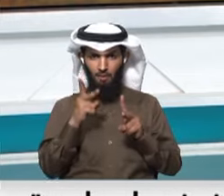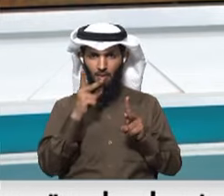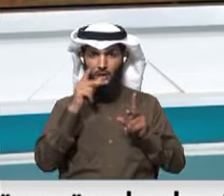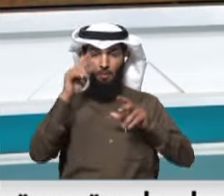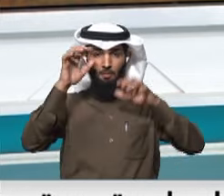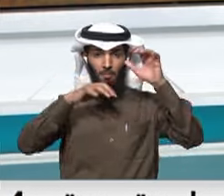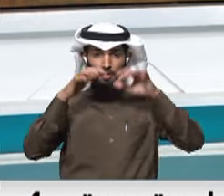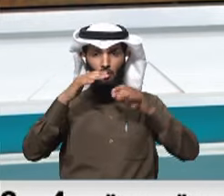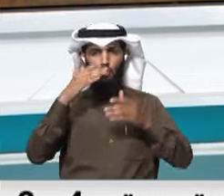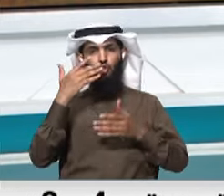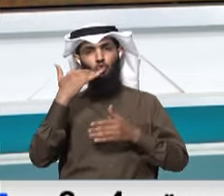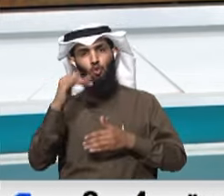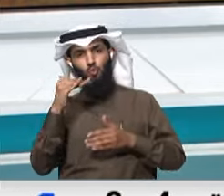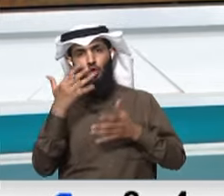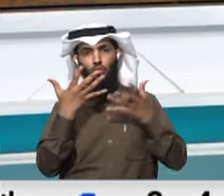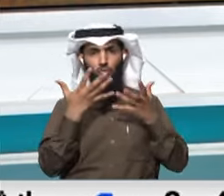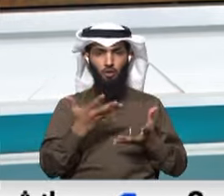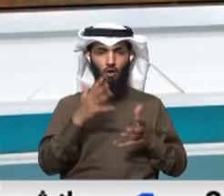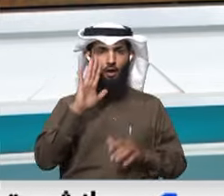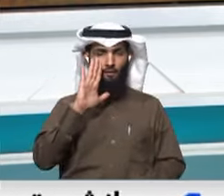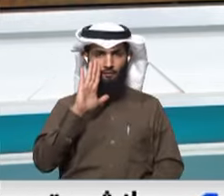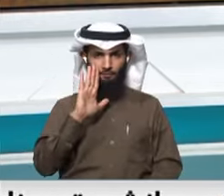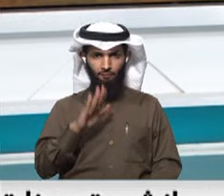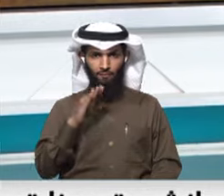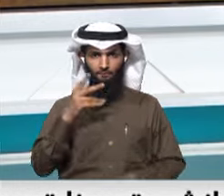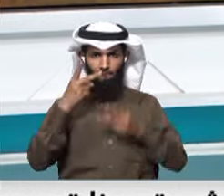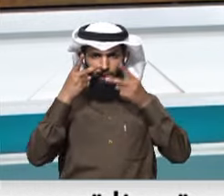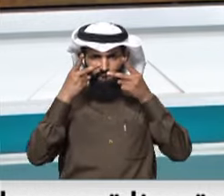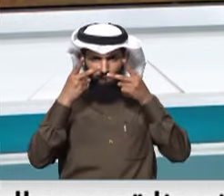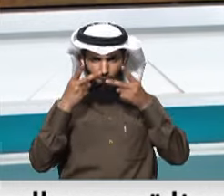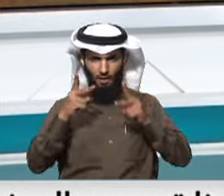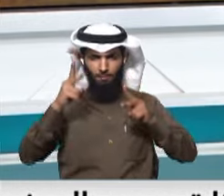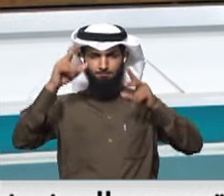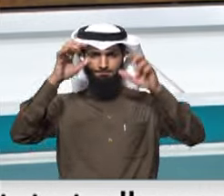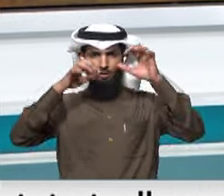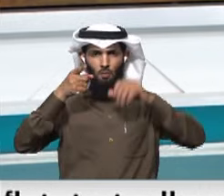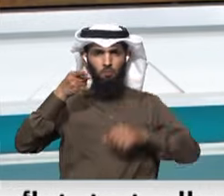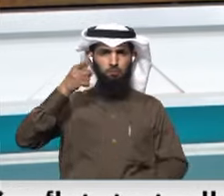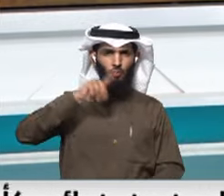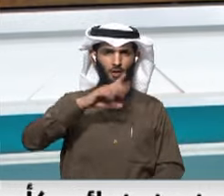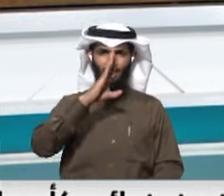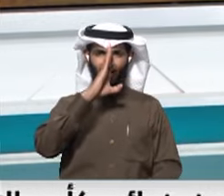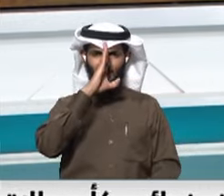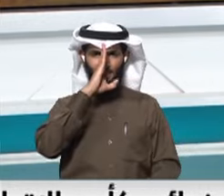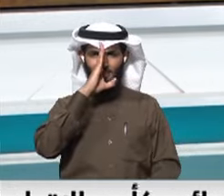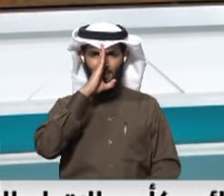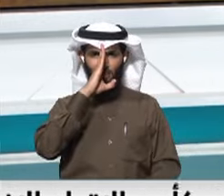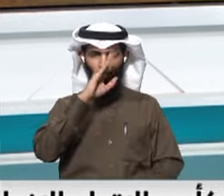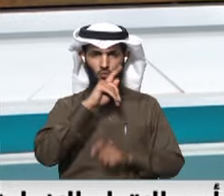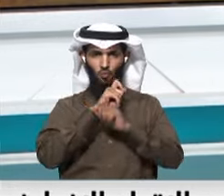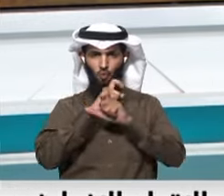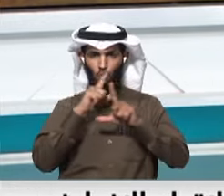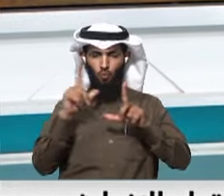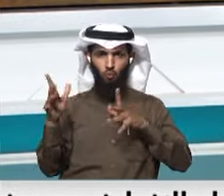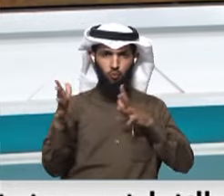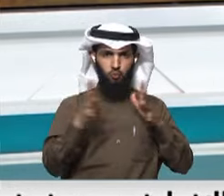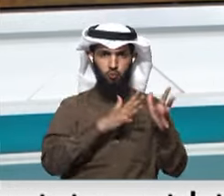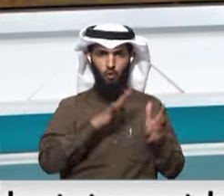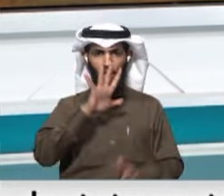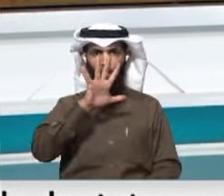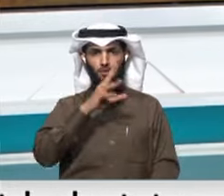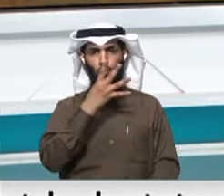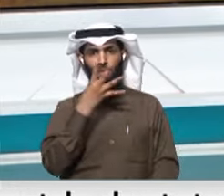عام. يتعمق المنخفض الجوي إن شاء الله بداية من ساعات مساء يوم غدا الاثنين، نلاحظ نشاط الرياح 45 كيلومتر